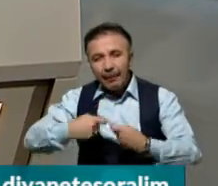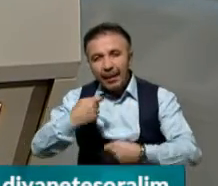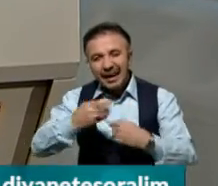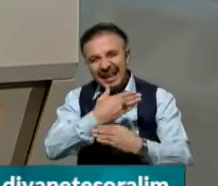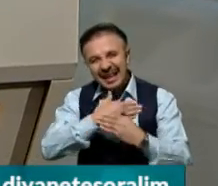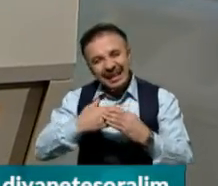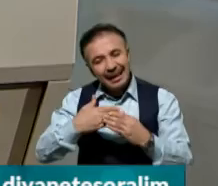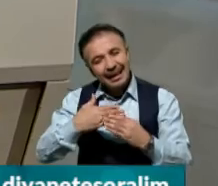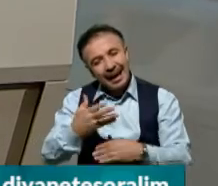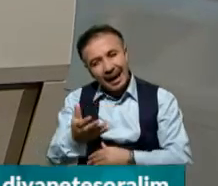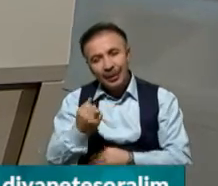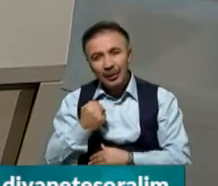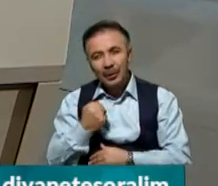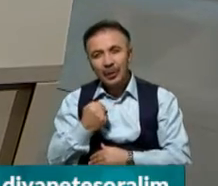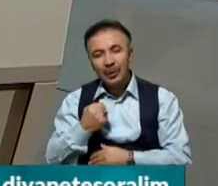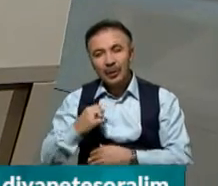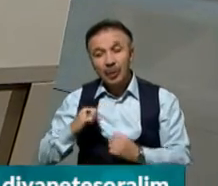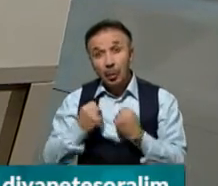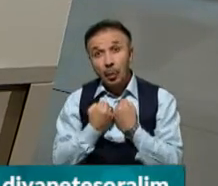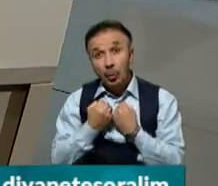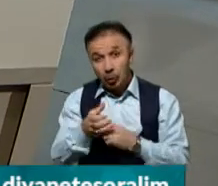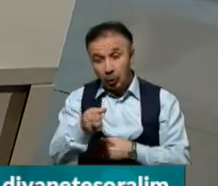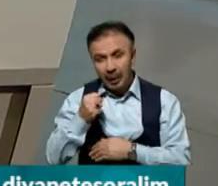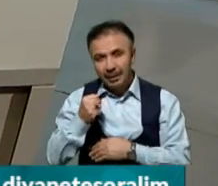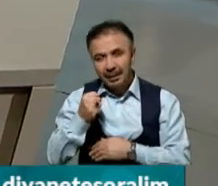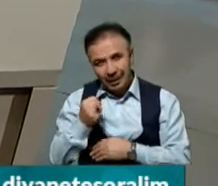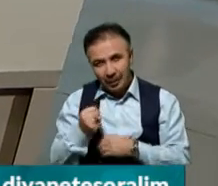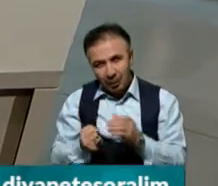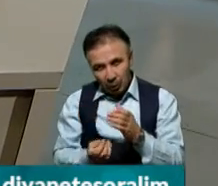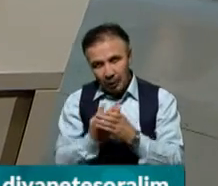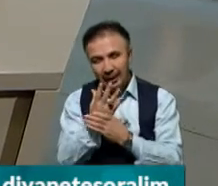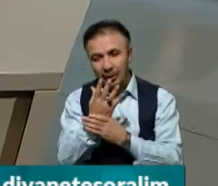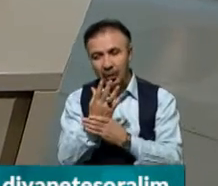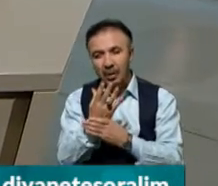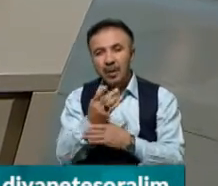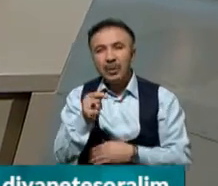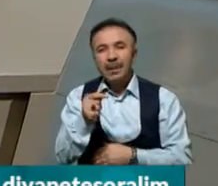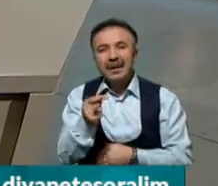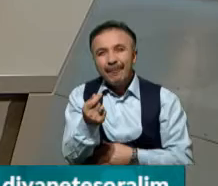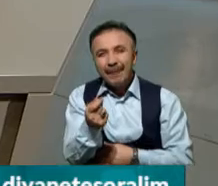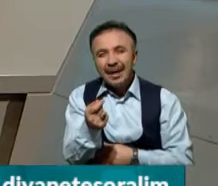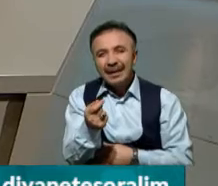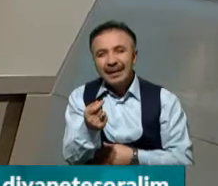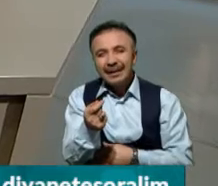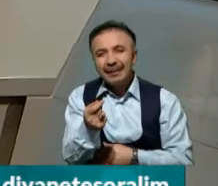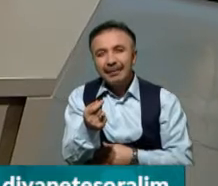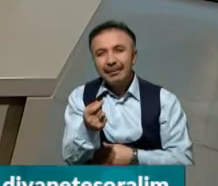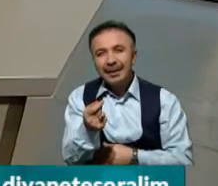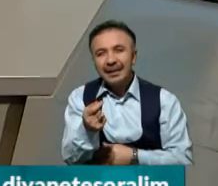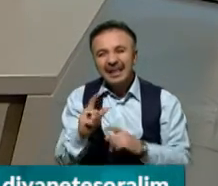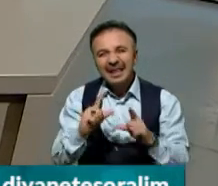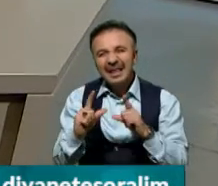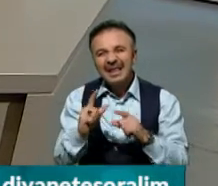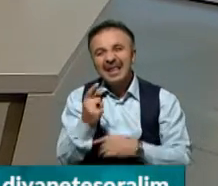alıyor. Buzdolabını üretiyor. Buzdolabının maliyeti farz-ı muhal 2000 lira. Ama bir de